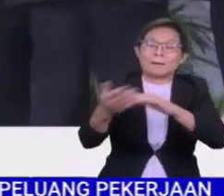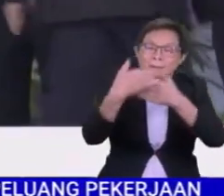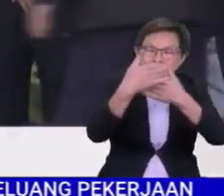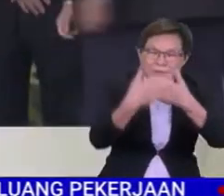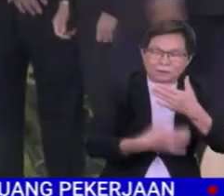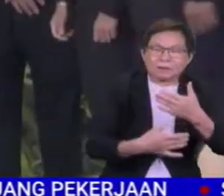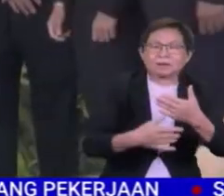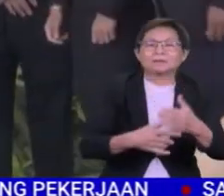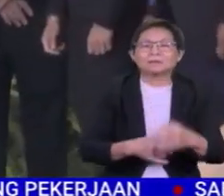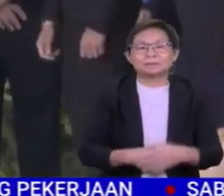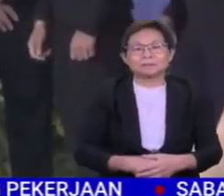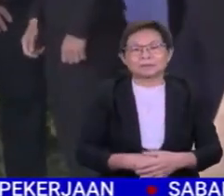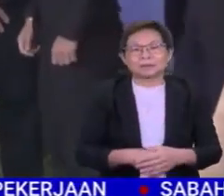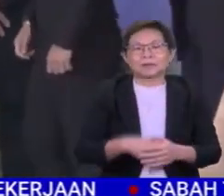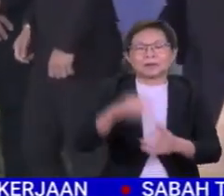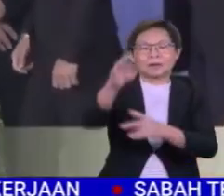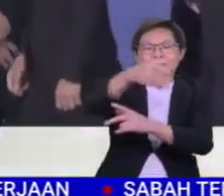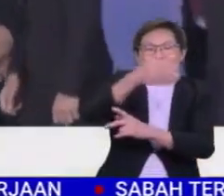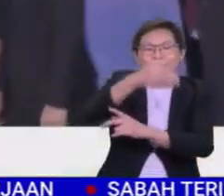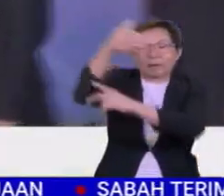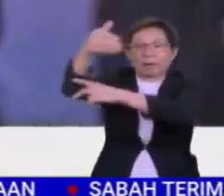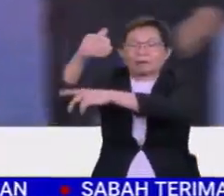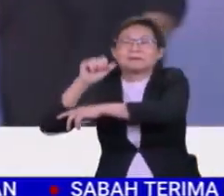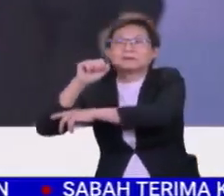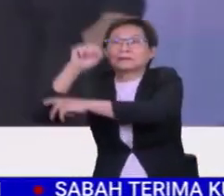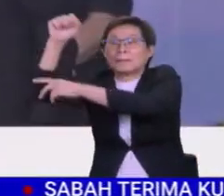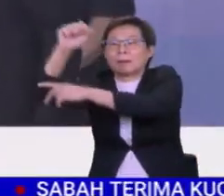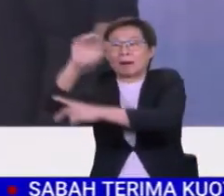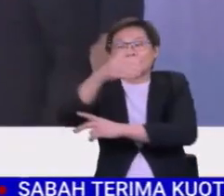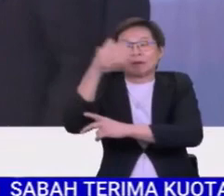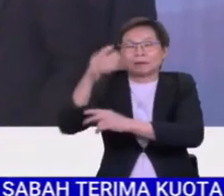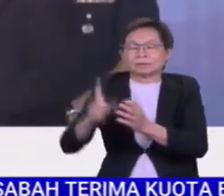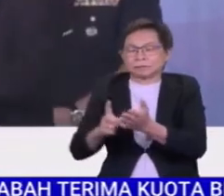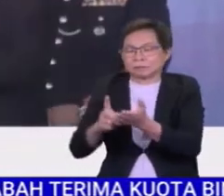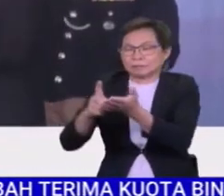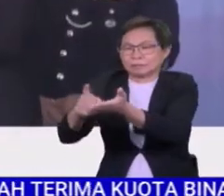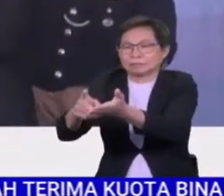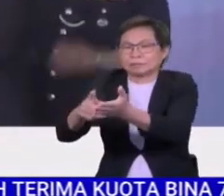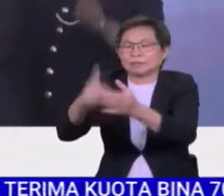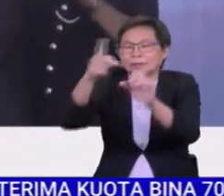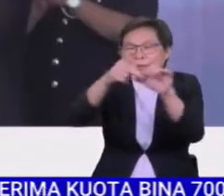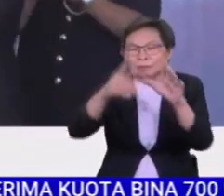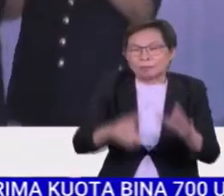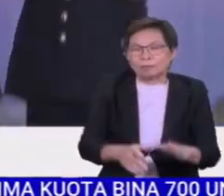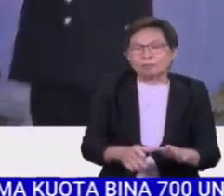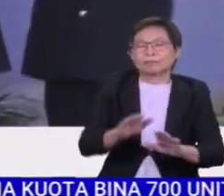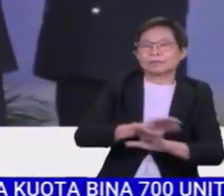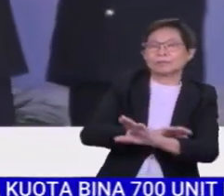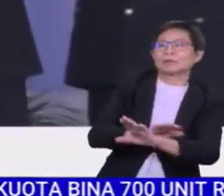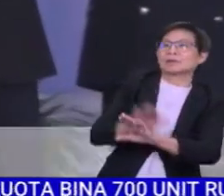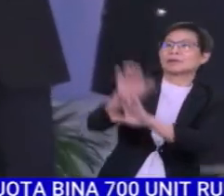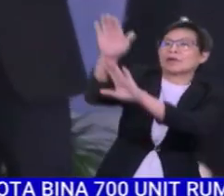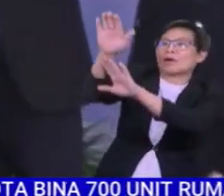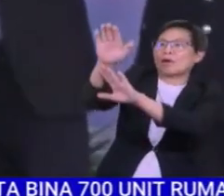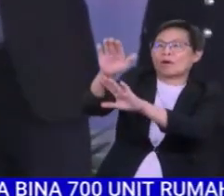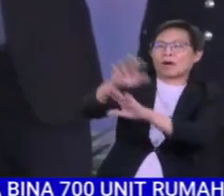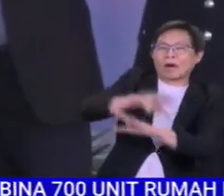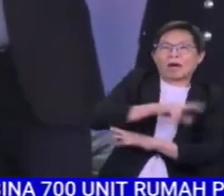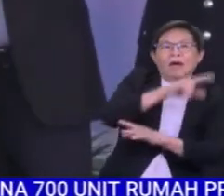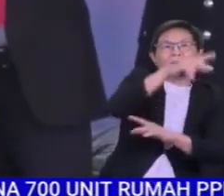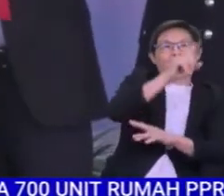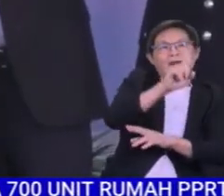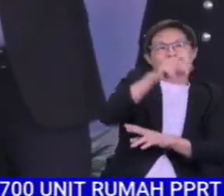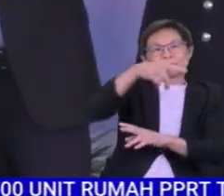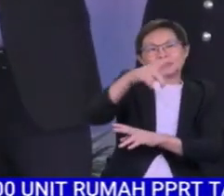ini datou Haji J turut menyerahkan bendera negeri Sabah serta sumbangan kepada peserta est Expedition 2022